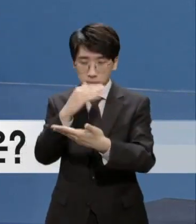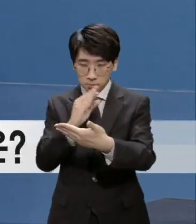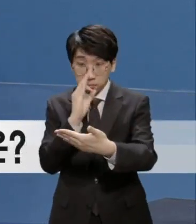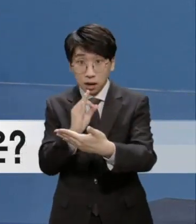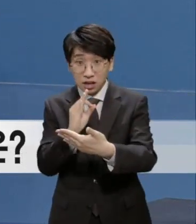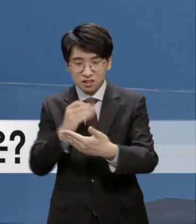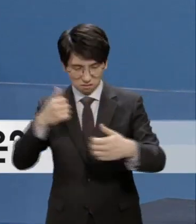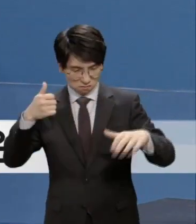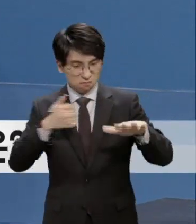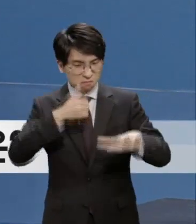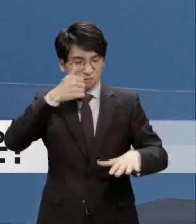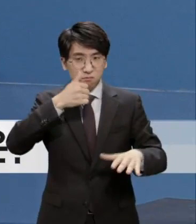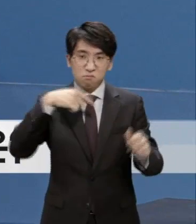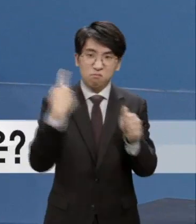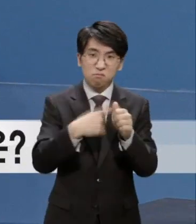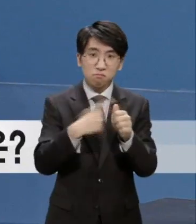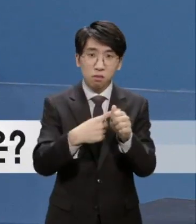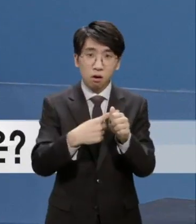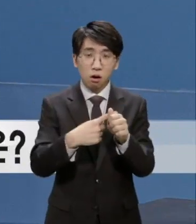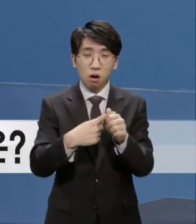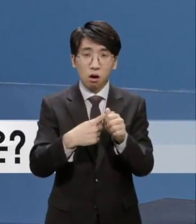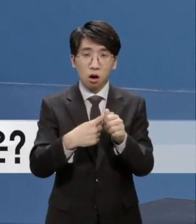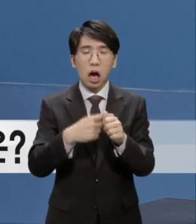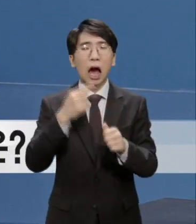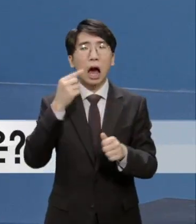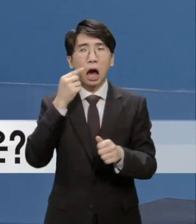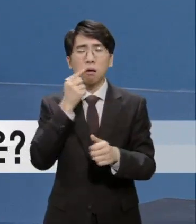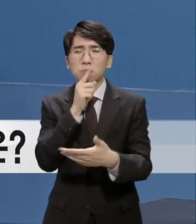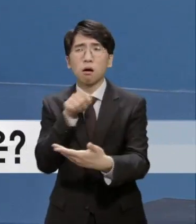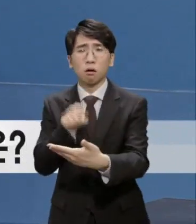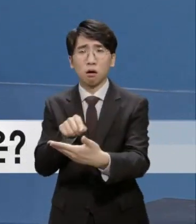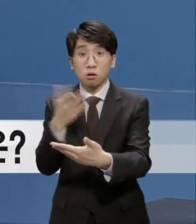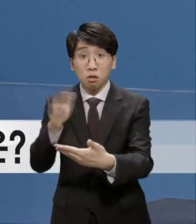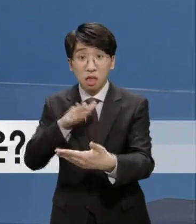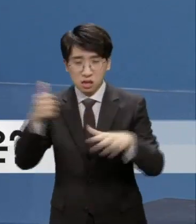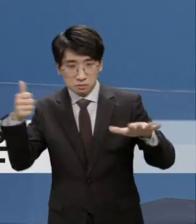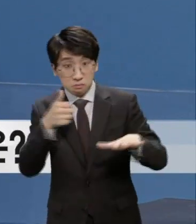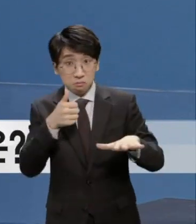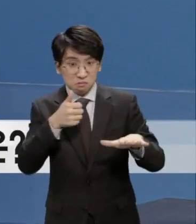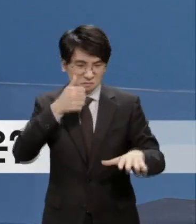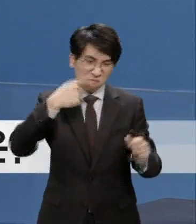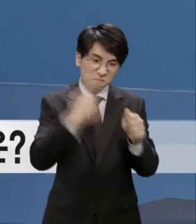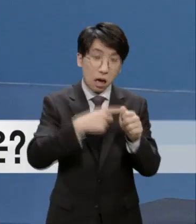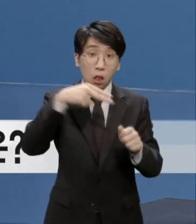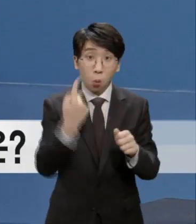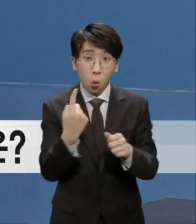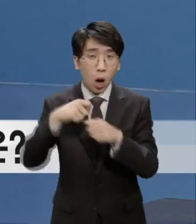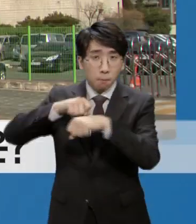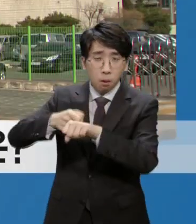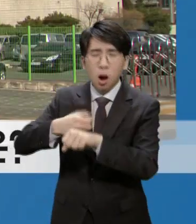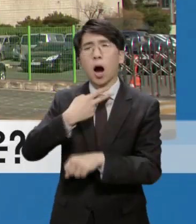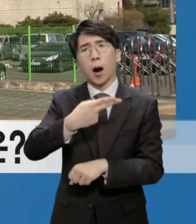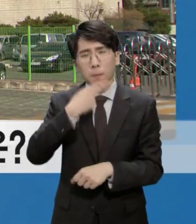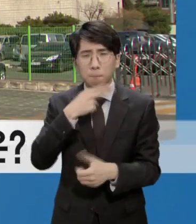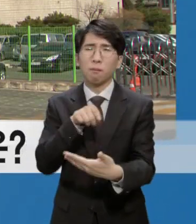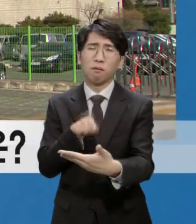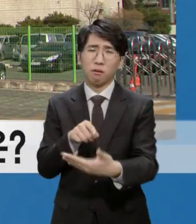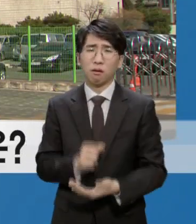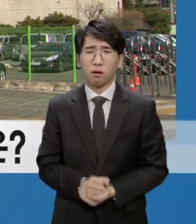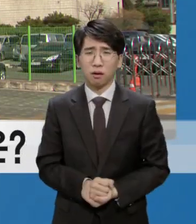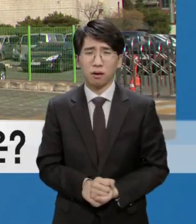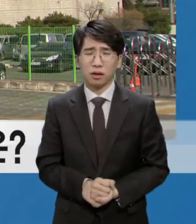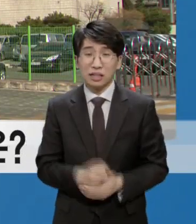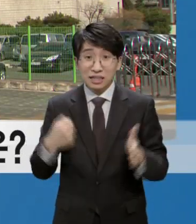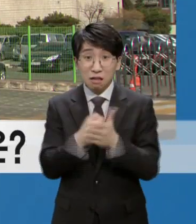근데 문제는 이 법을 위반한다고 해서 처벌 규정이 있는 건 없어요. 그렇다 보니까 계속 이런 내용들이 반복이 되고 네. 또